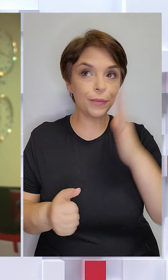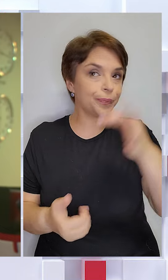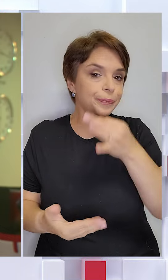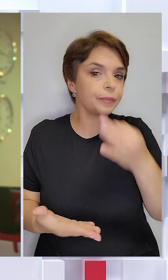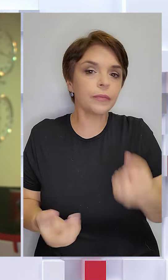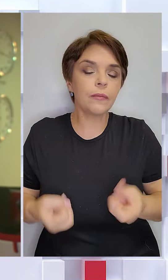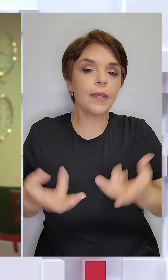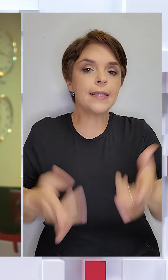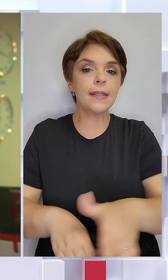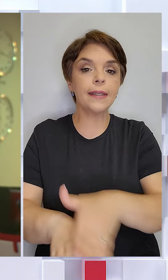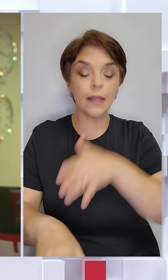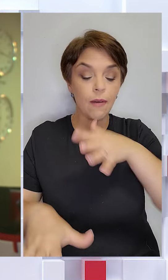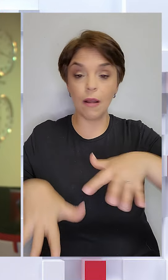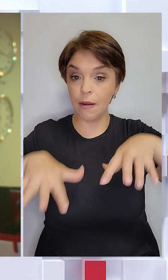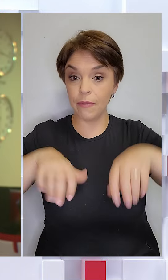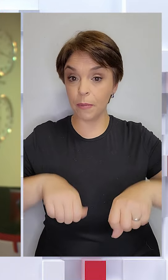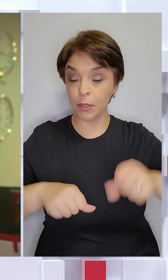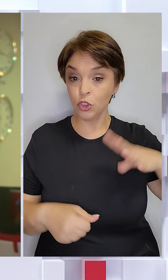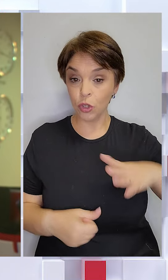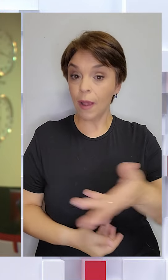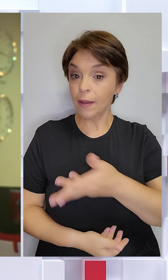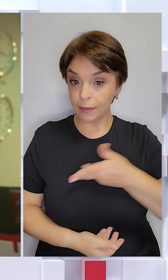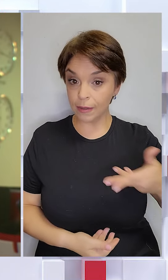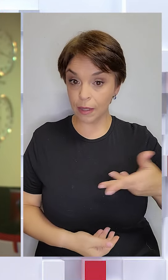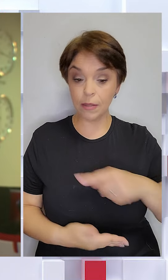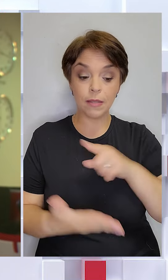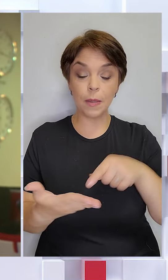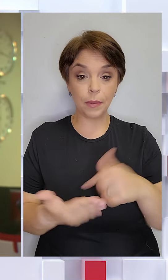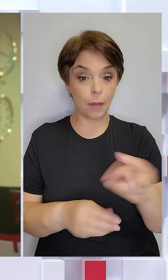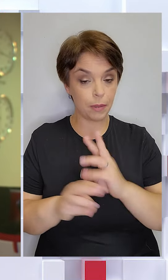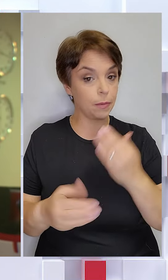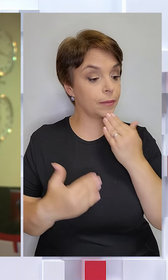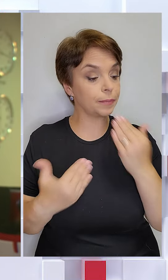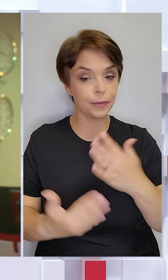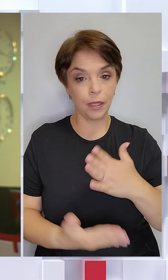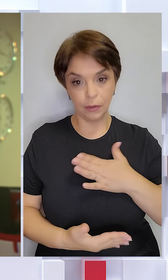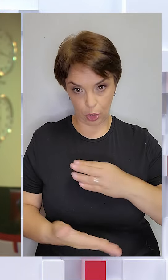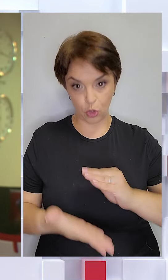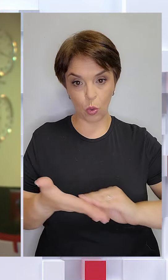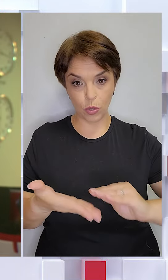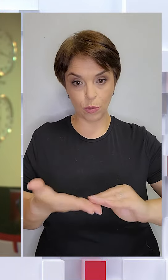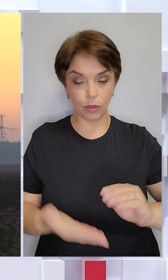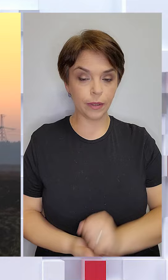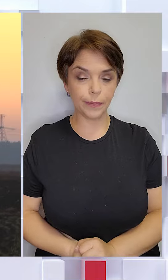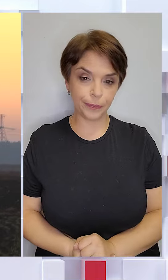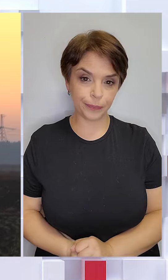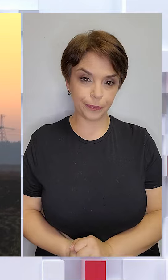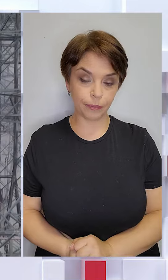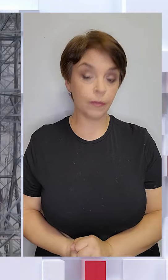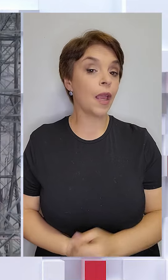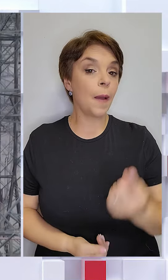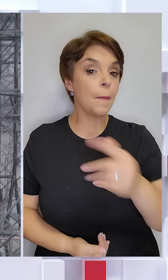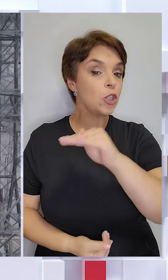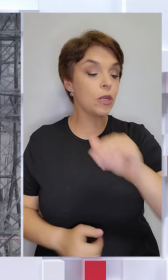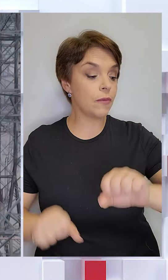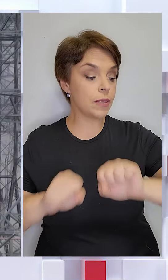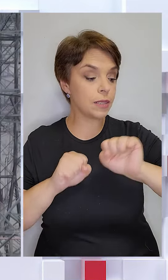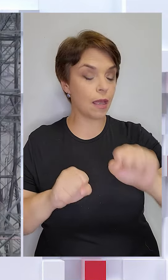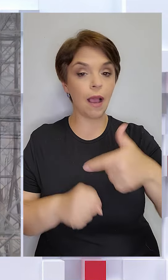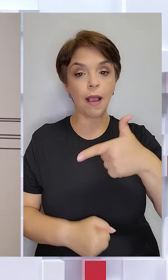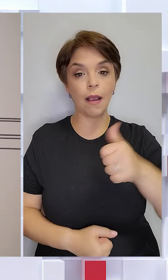спрогнозувати, наскільки тривалі вимкнення чекають на нас. Запитання прем'єру ставила наша Марія Васильєва. Перший рівень